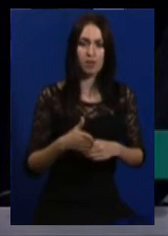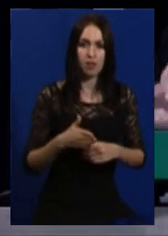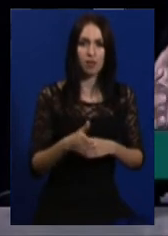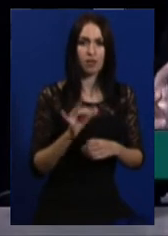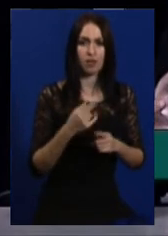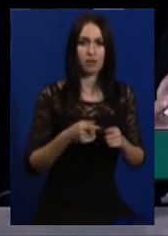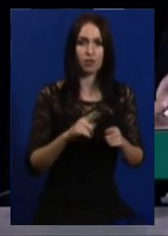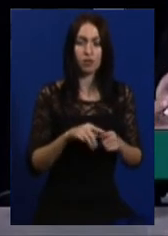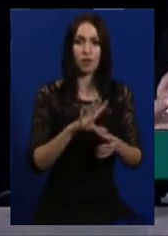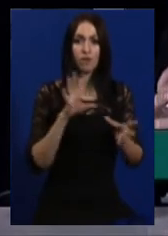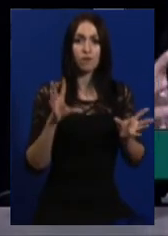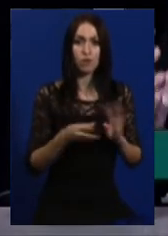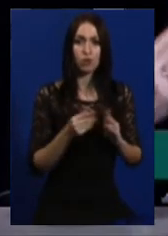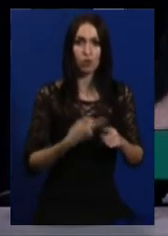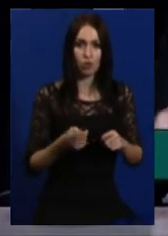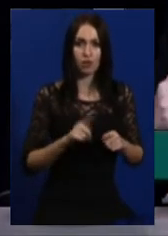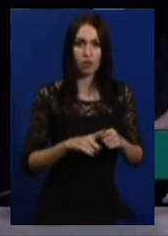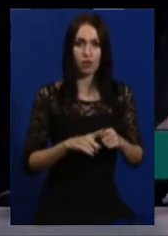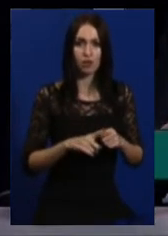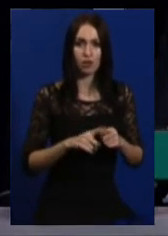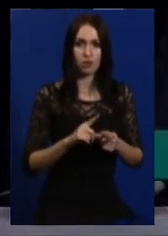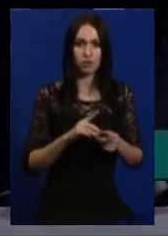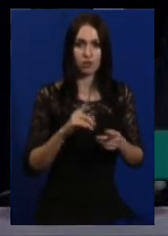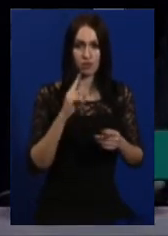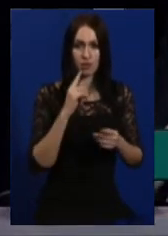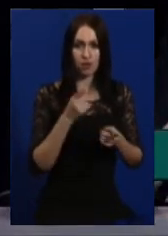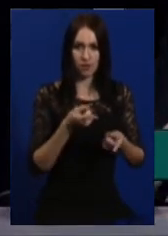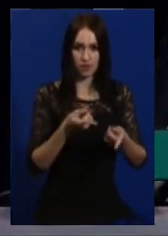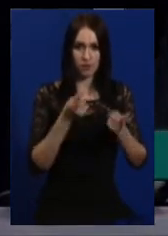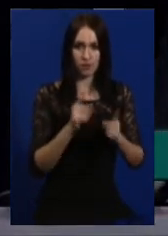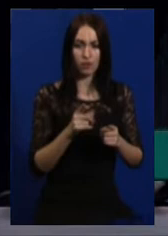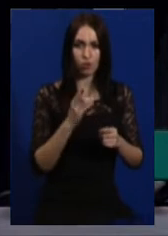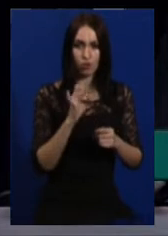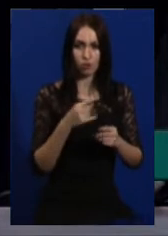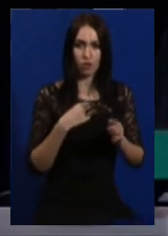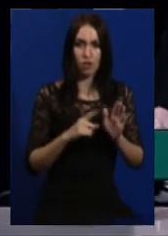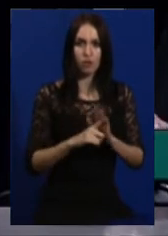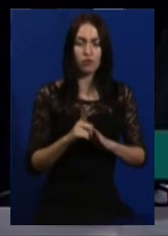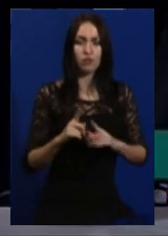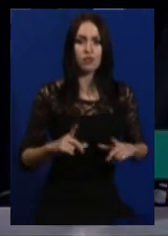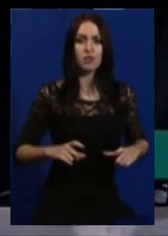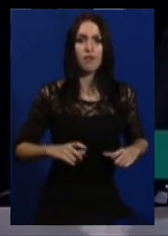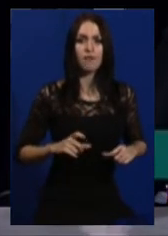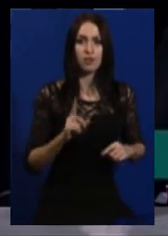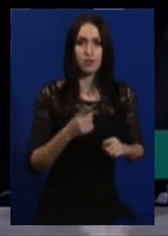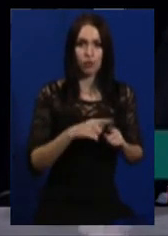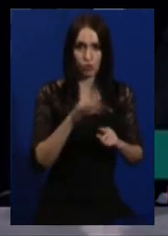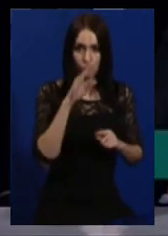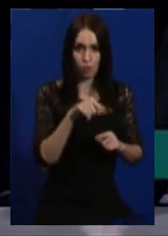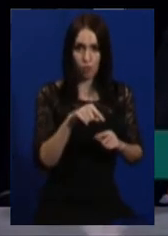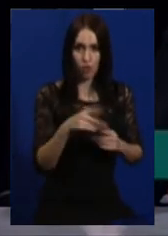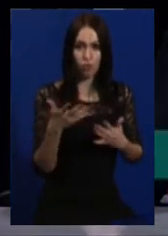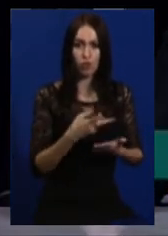все все это превратилось сюрреалистический кошмар я стала завидовать этому парню который